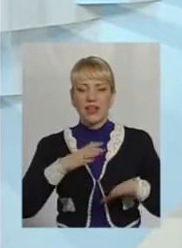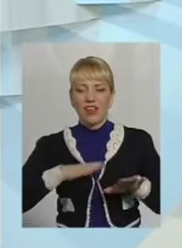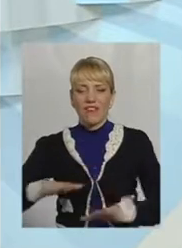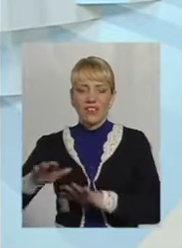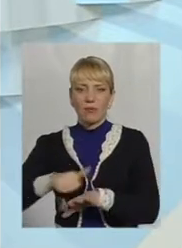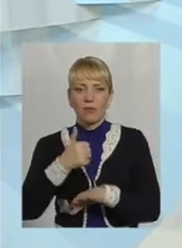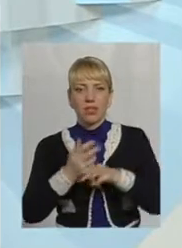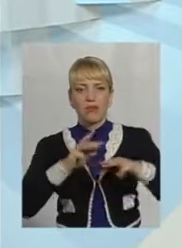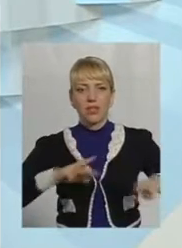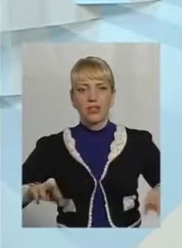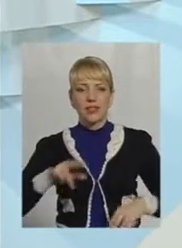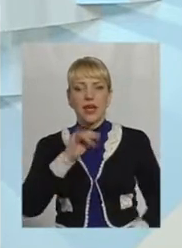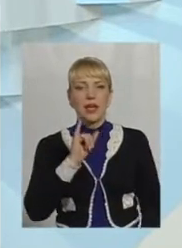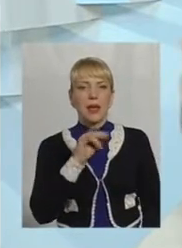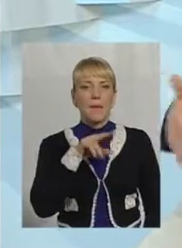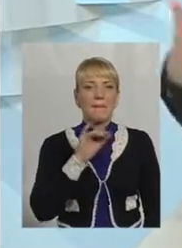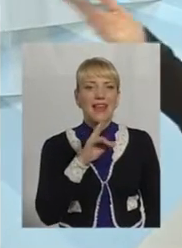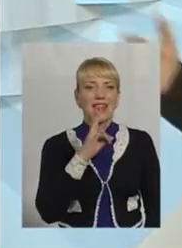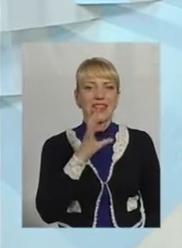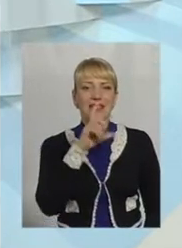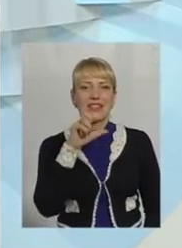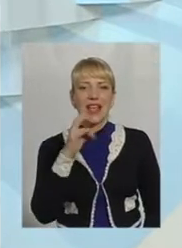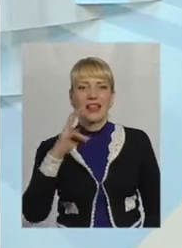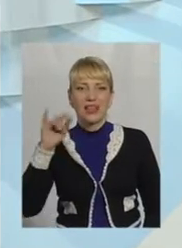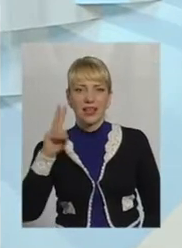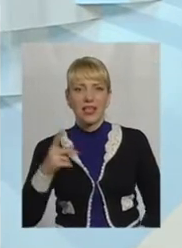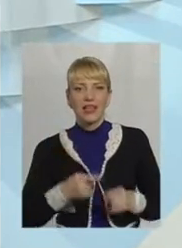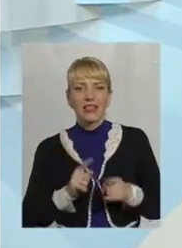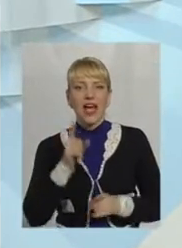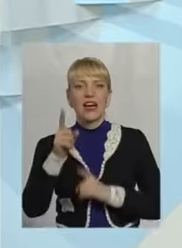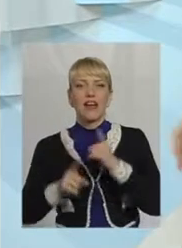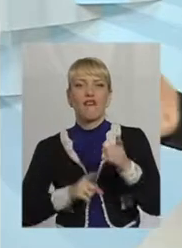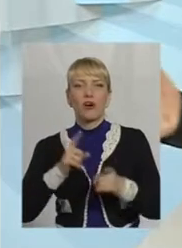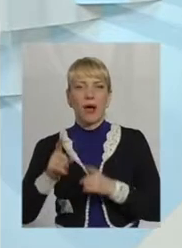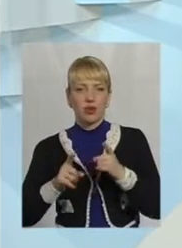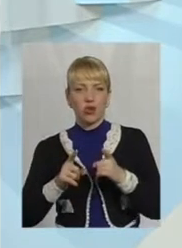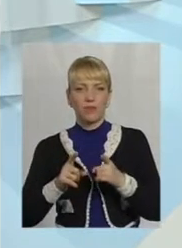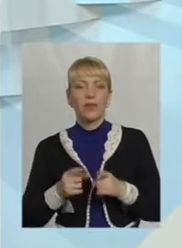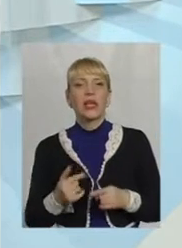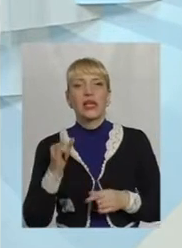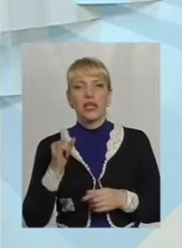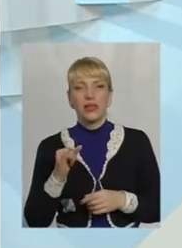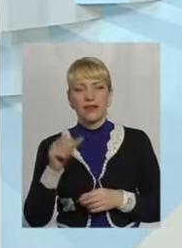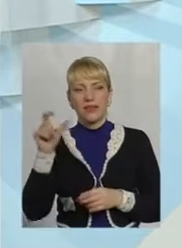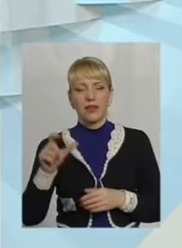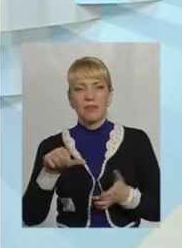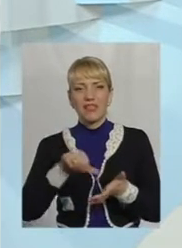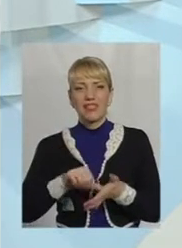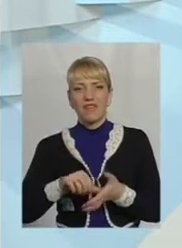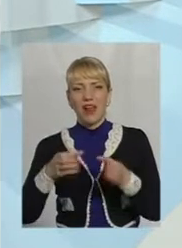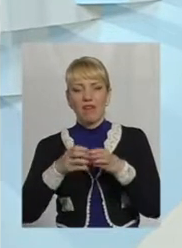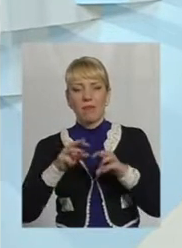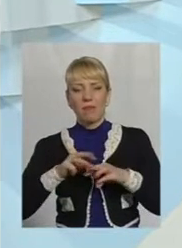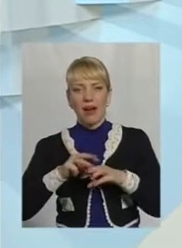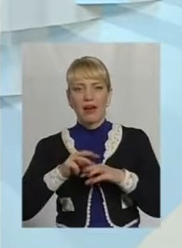півроку. І Пензеник Віктор, реформатор, український Бальцерович, як його називали, але він представляв партію